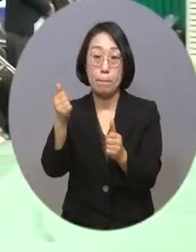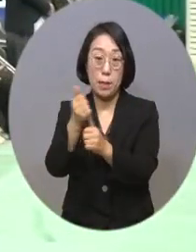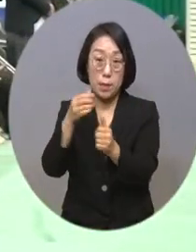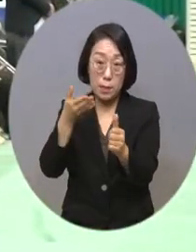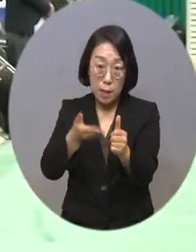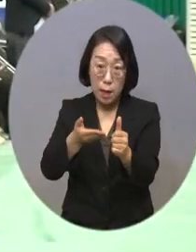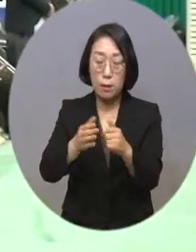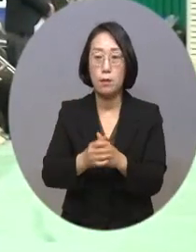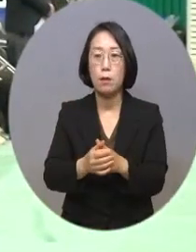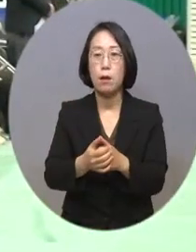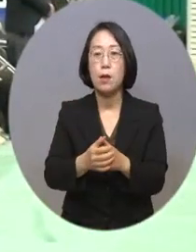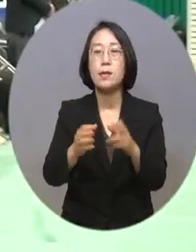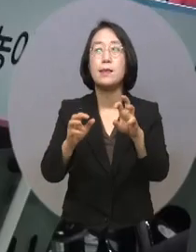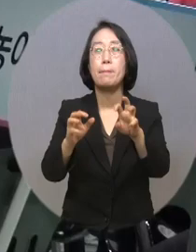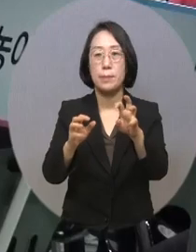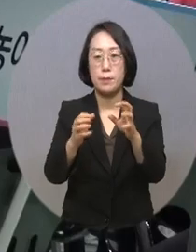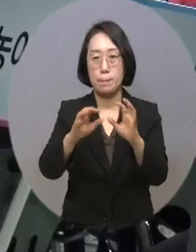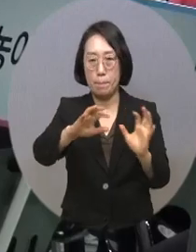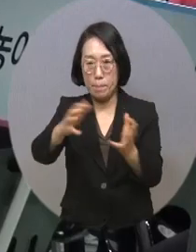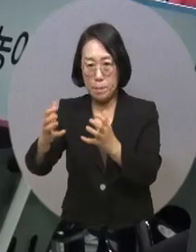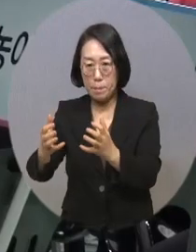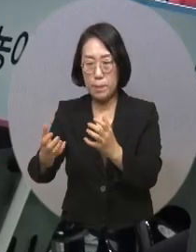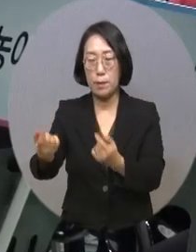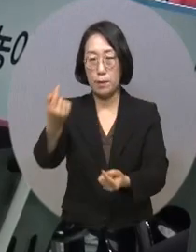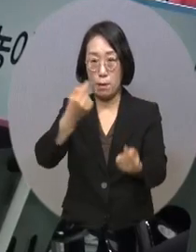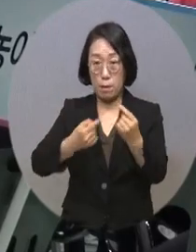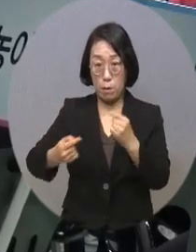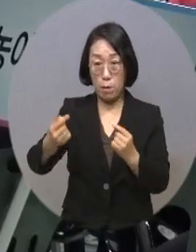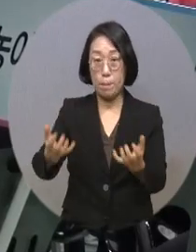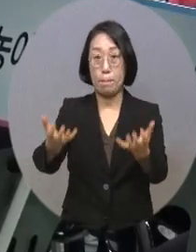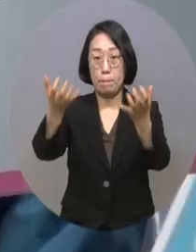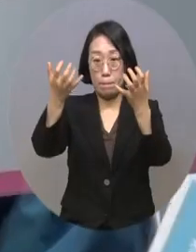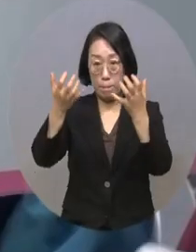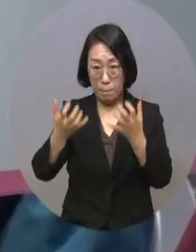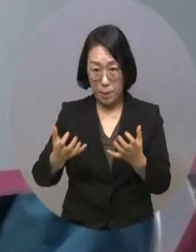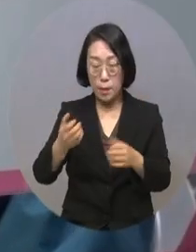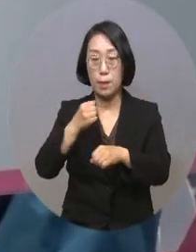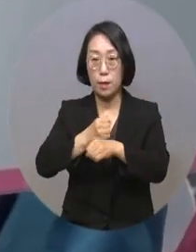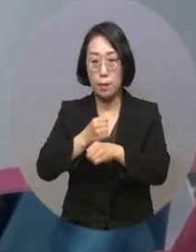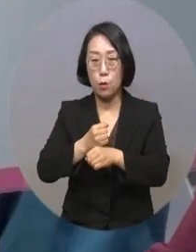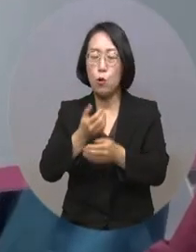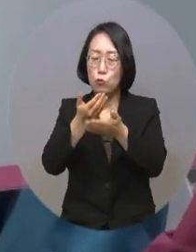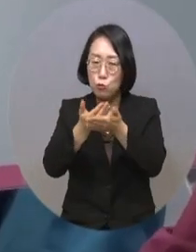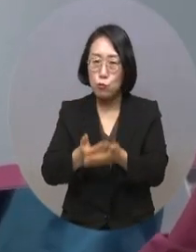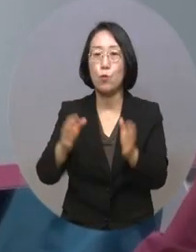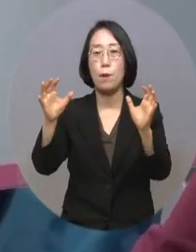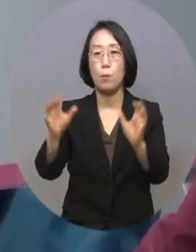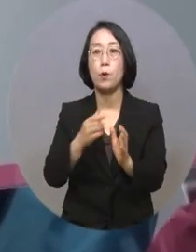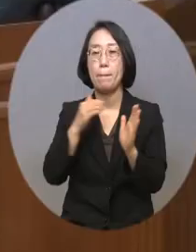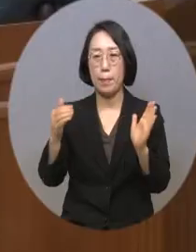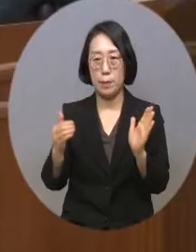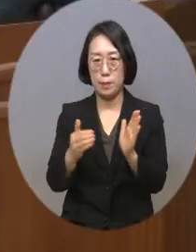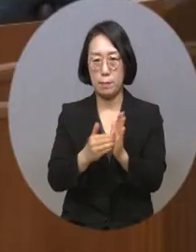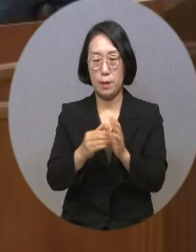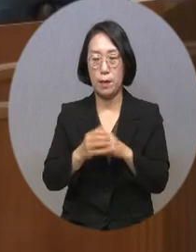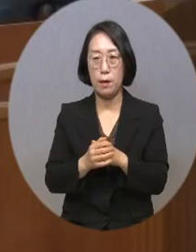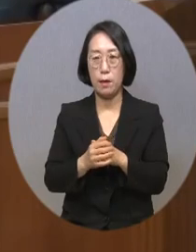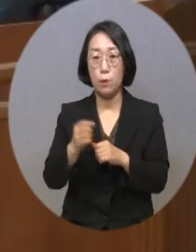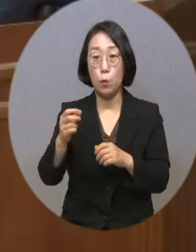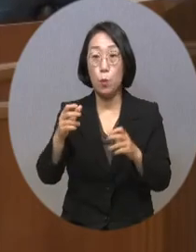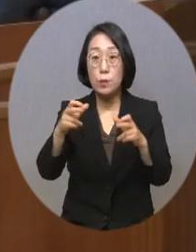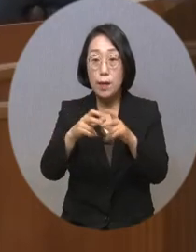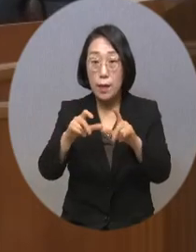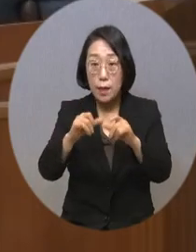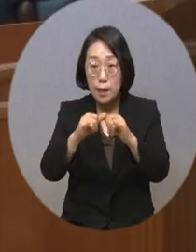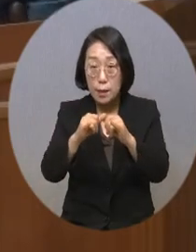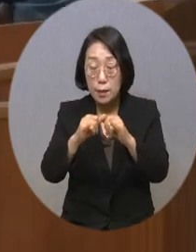개의 장애인 단체가 참석하여 장애인의 날의 의미를 되새기는 뜻깊은 시간이 되었습니다. 또한 장애인의